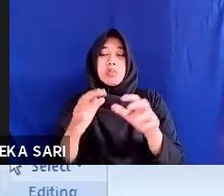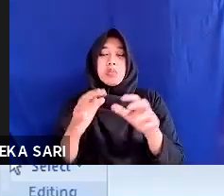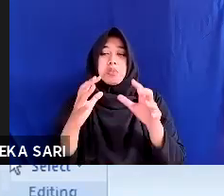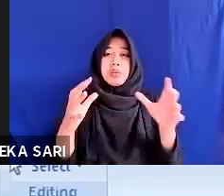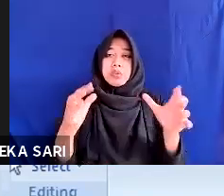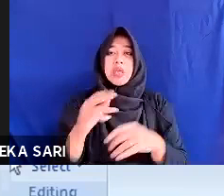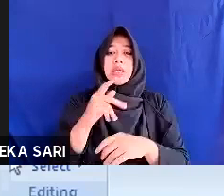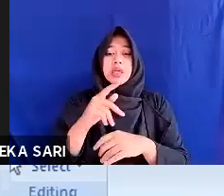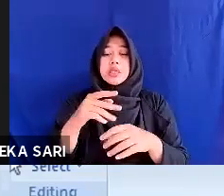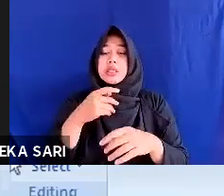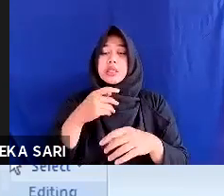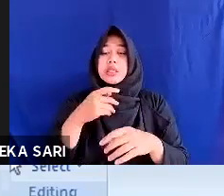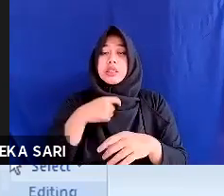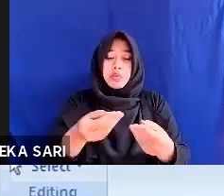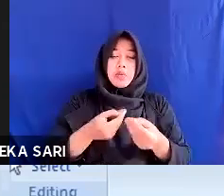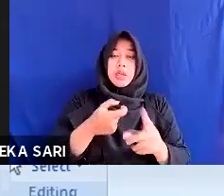Jalumartani Gunung Kidul.